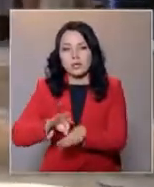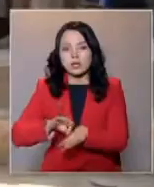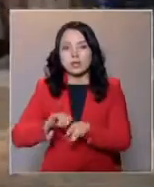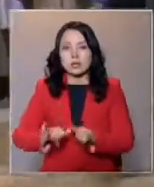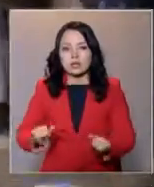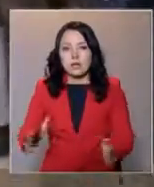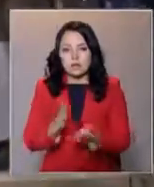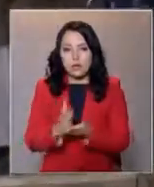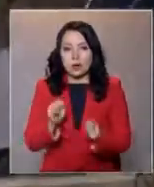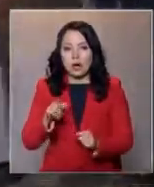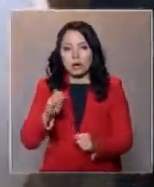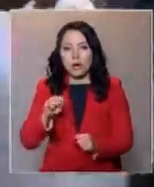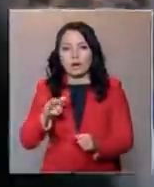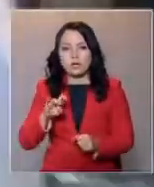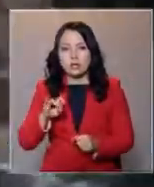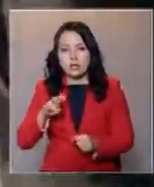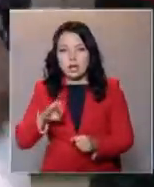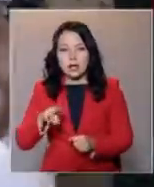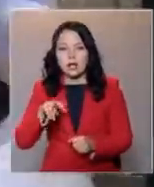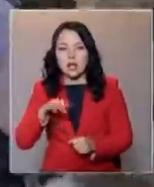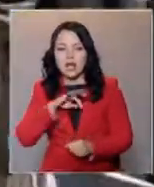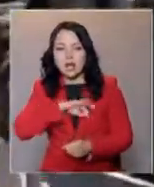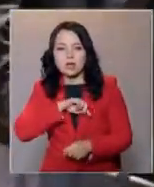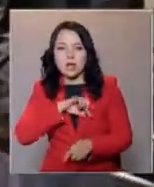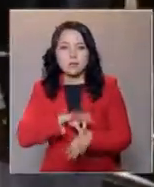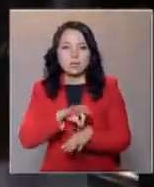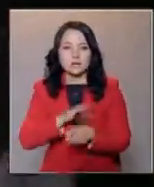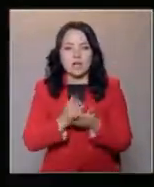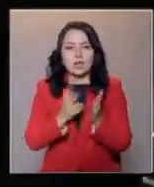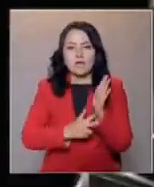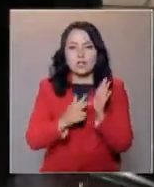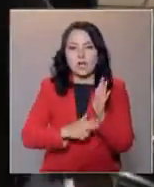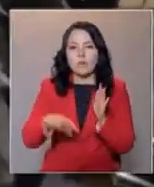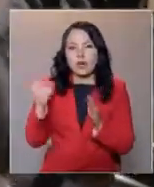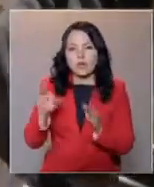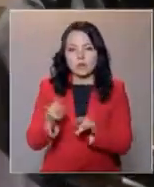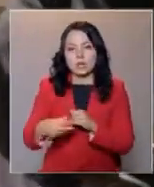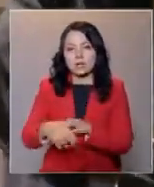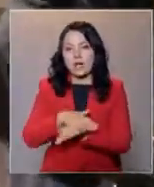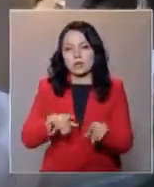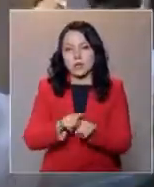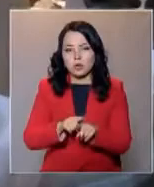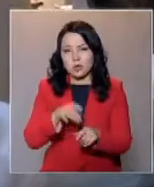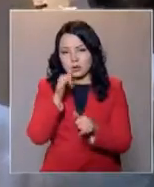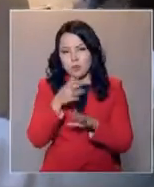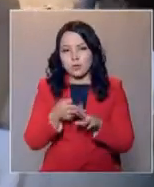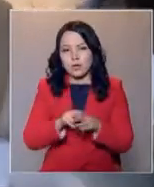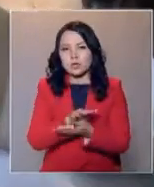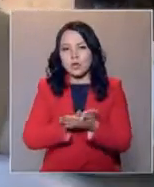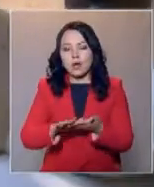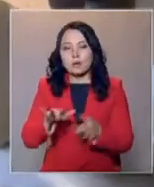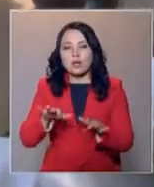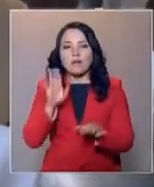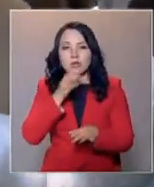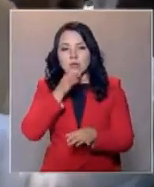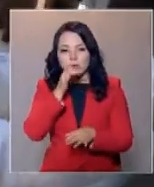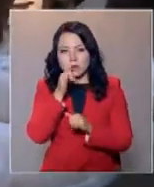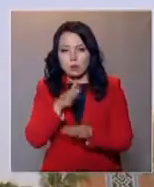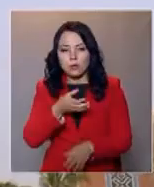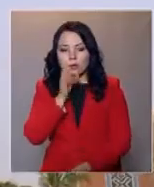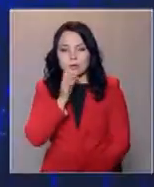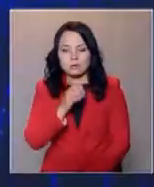заболевания, такие как малярия и лихорадка Денге. 80% населения не имеют доступа к чистой питьевой воде.